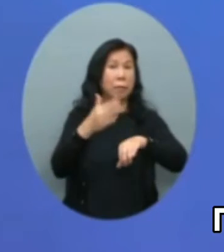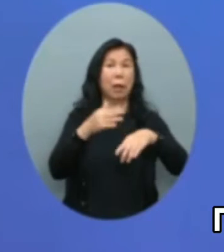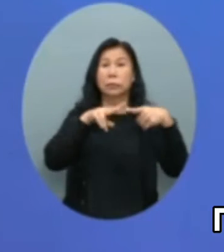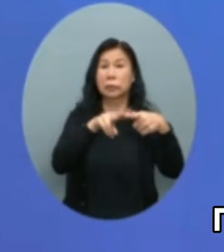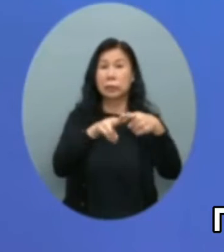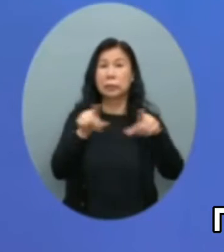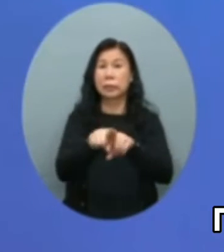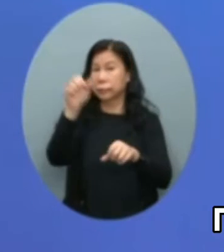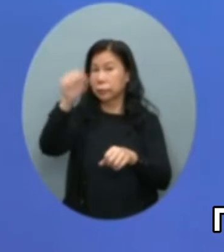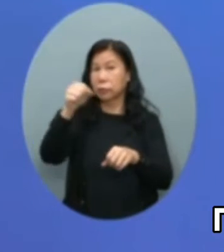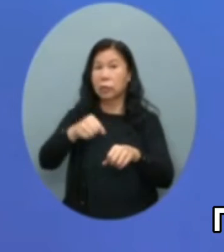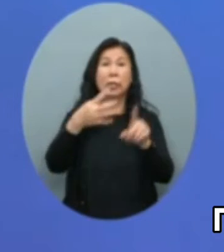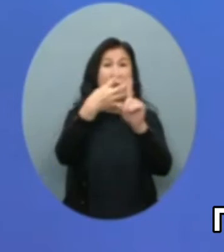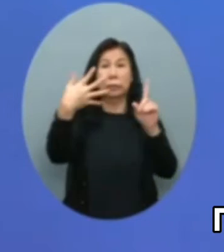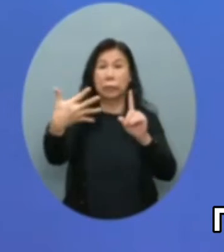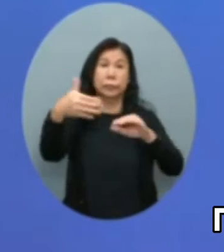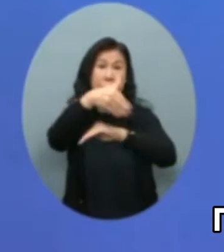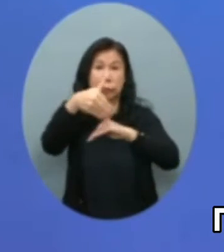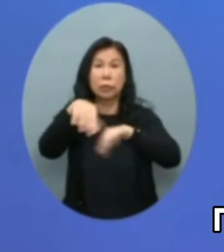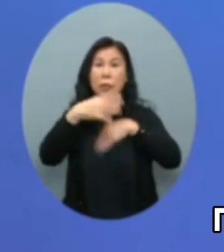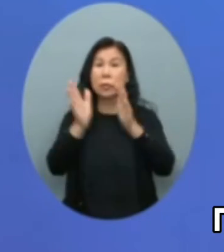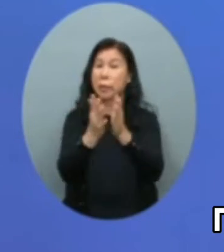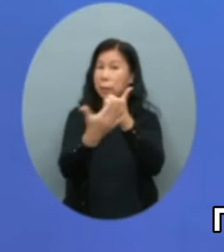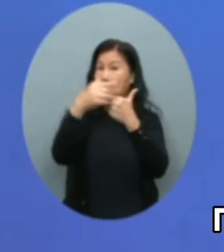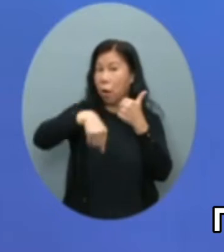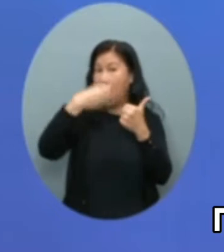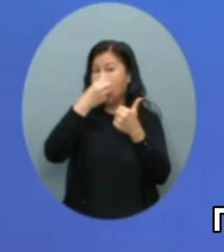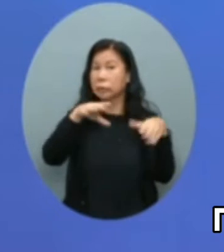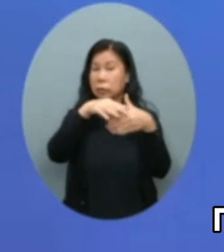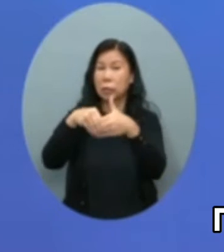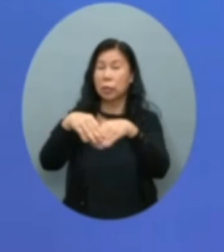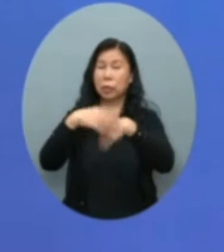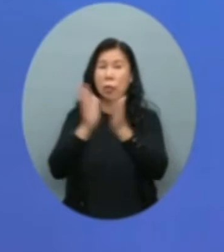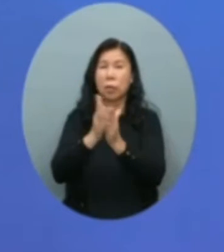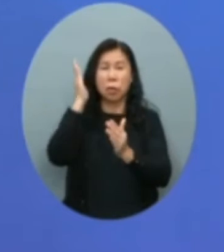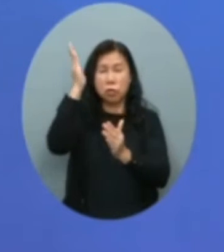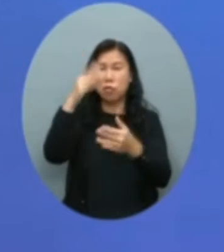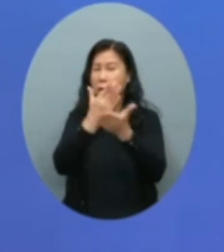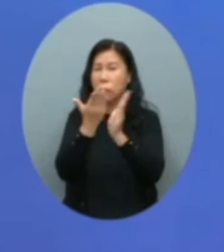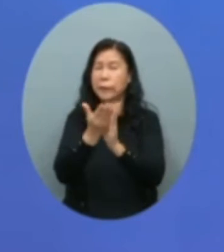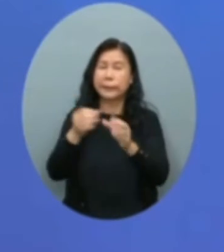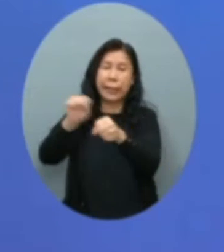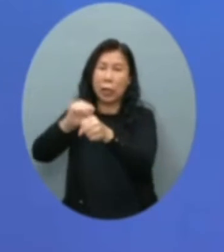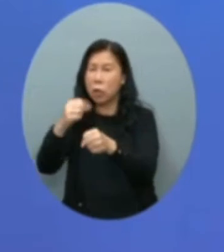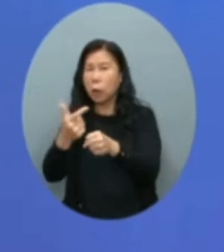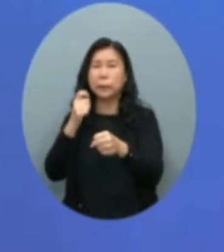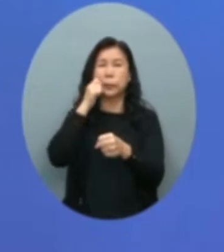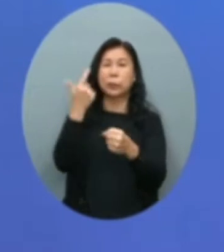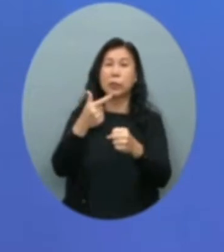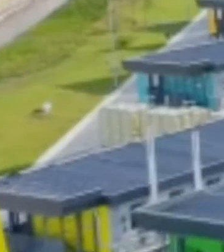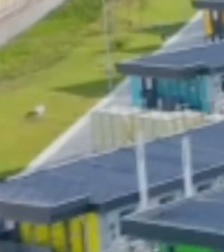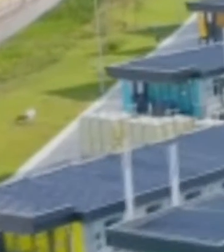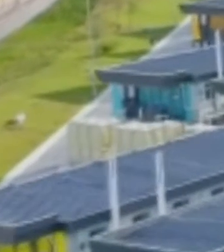十四五规划将为香港带来源源不绝的活力和千载难逢的机